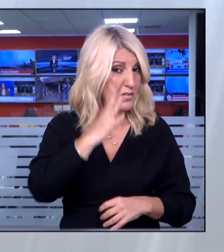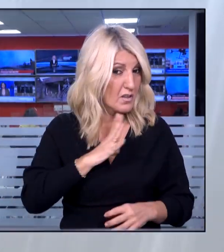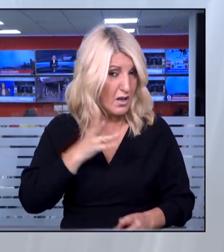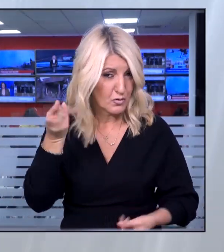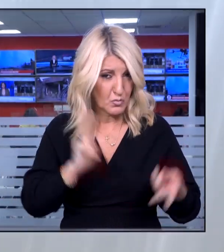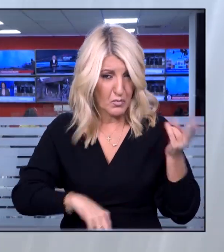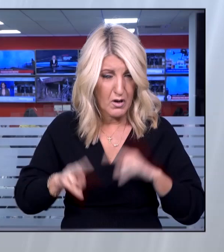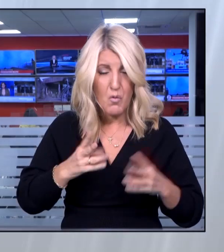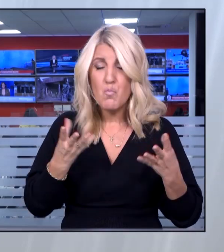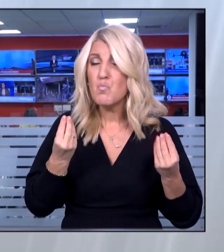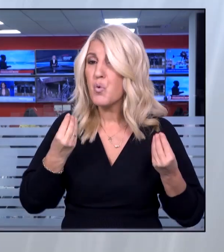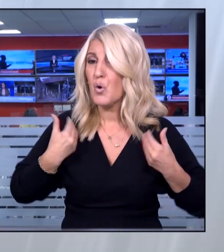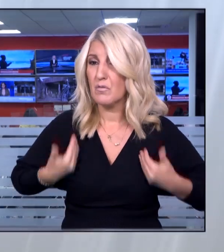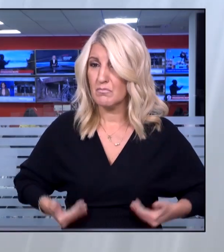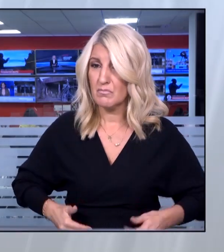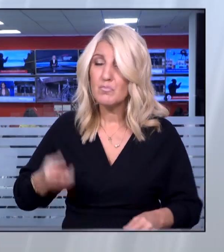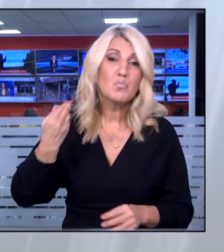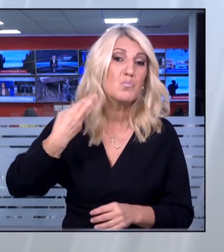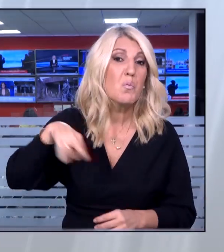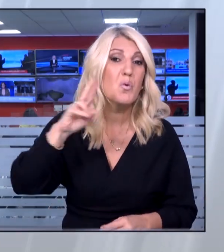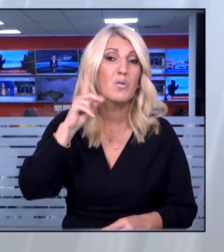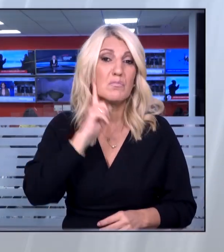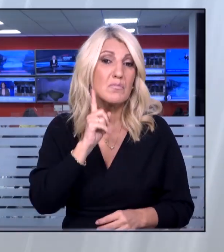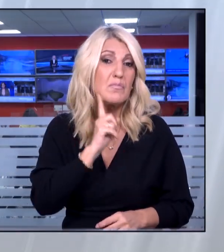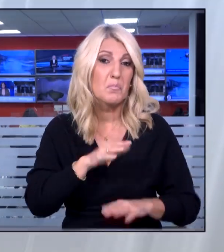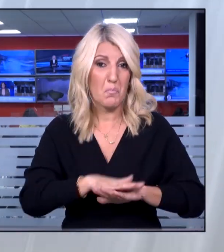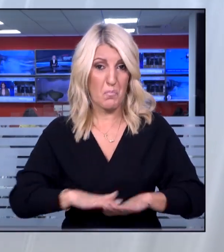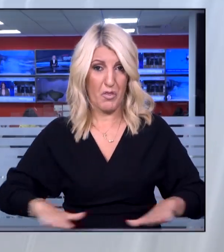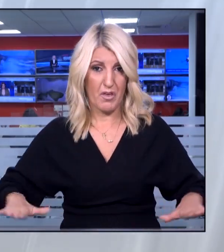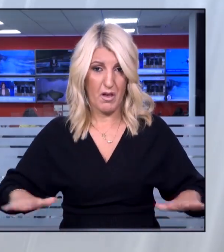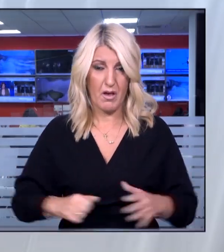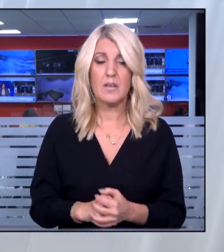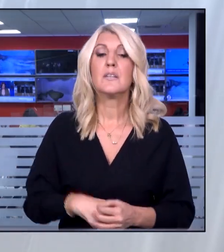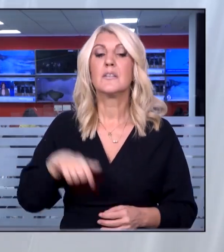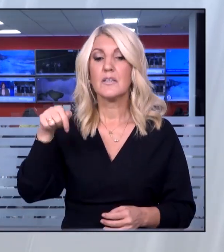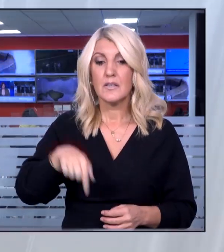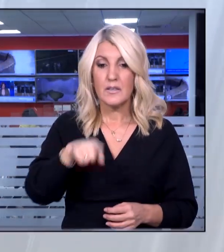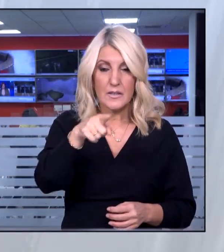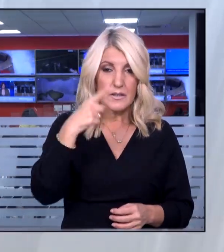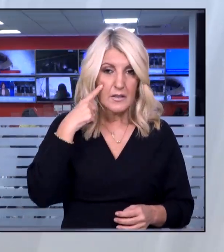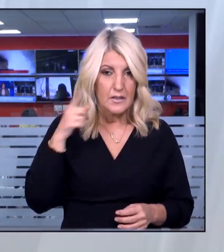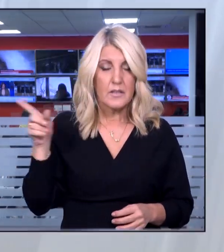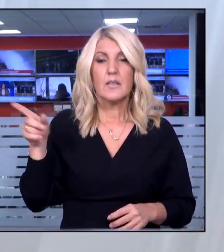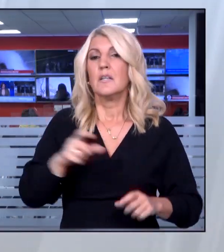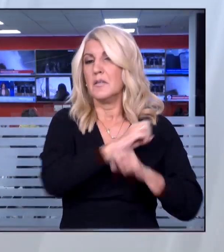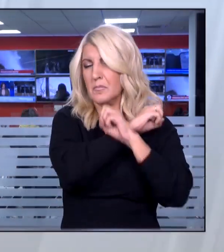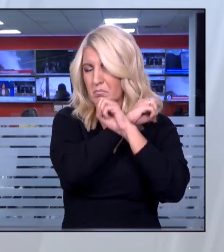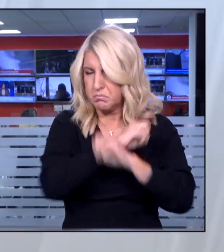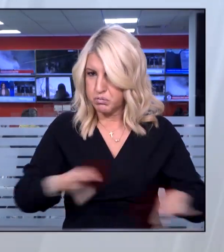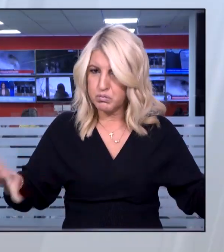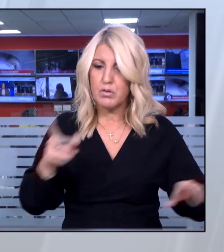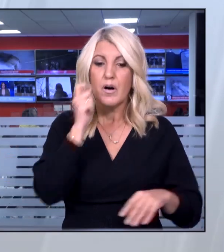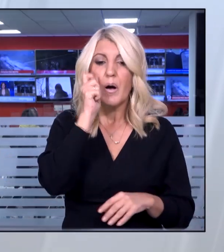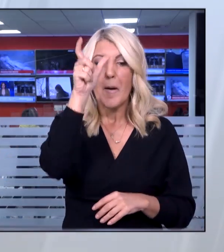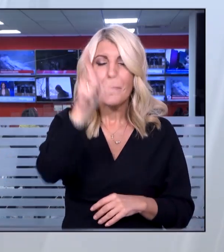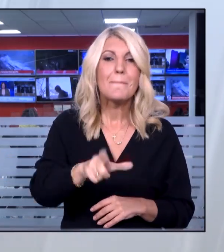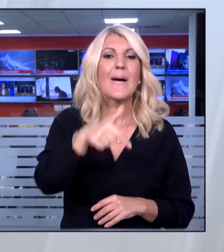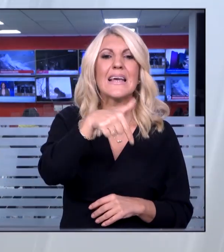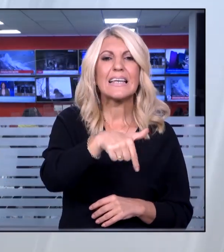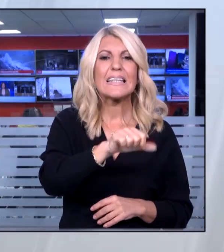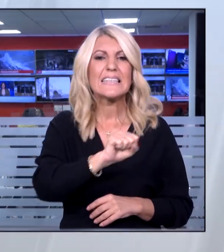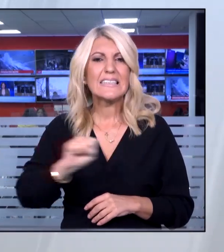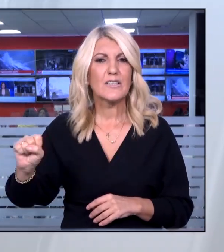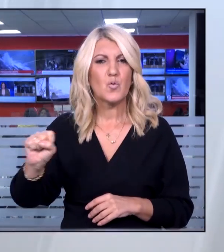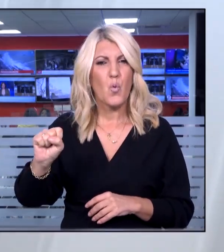οι περισσότεροι γυναίκες και παιδιά. Και όλα αυτά ενώ το Ισραήλ δίνει στη δημοσιότητα αυτές τις εικόνες. Είναι ο Γιαχία Σινουάρ που μπαίνει στο τούνελ της